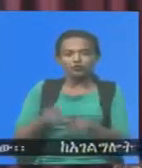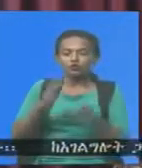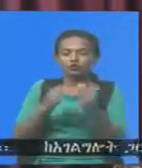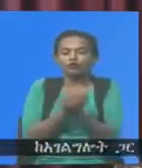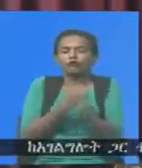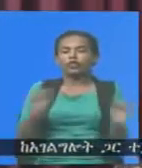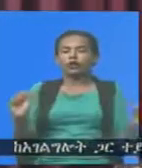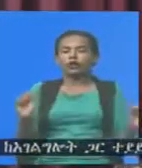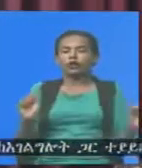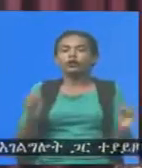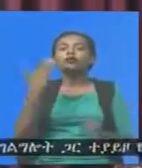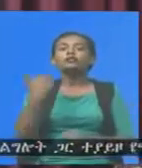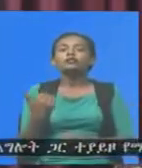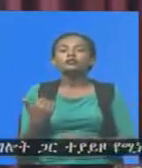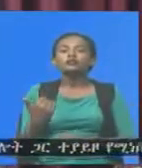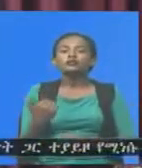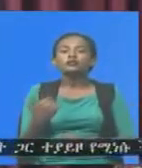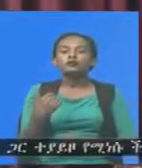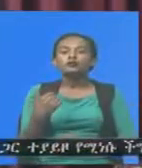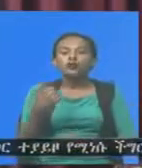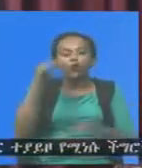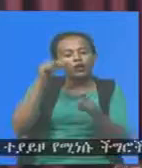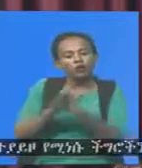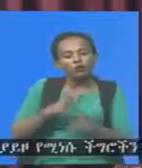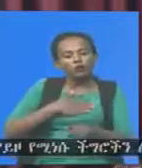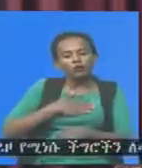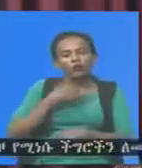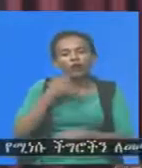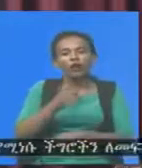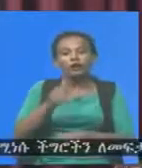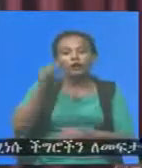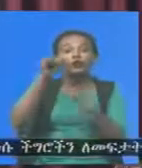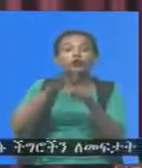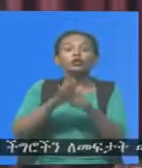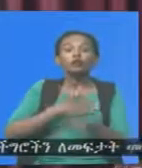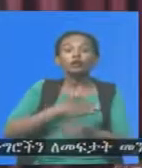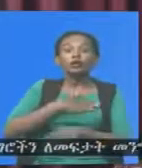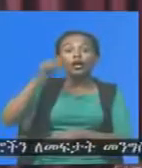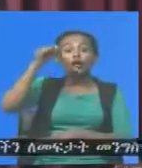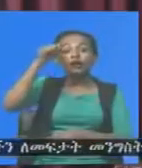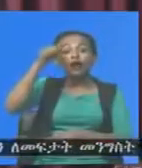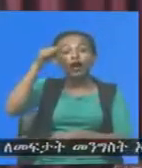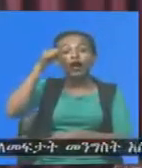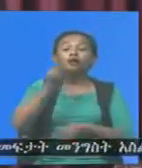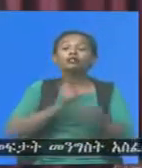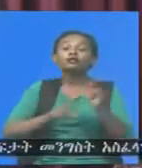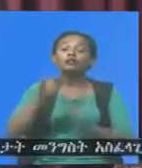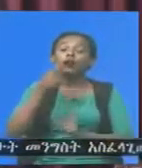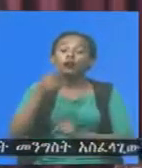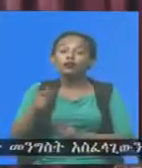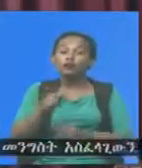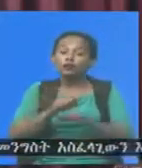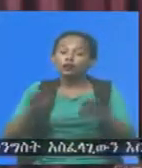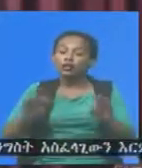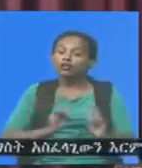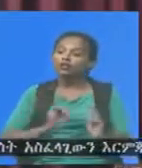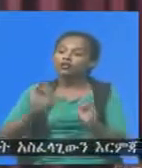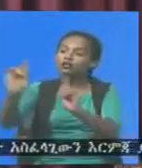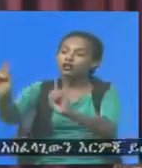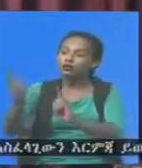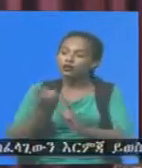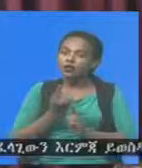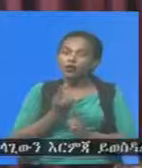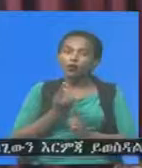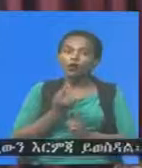ይፈታል ለምን ወንድም ብለናቸው አላ ወንድም የኤርትራ ህዝብ ካልንኮ መሬት ሲሄድና ሲመጣ ወንድምት እኮ አይቀርም